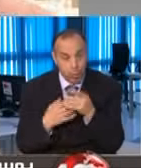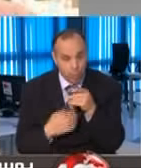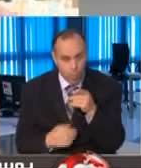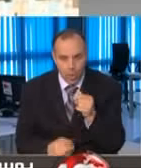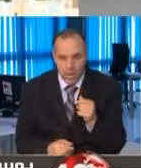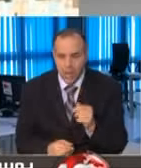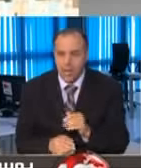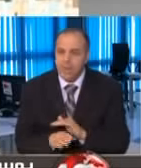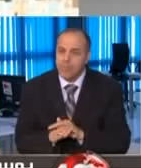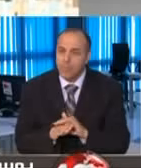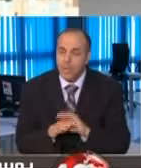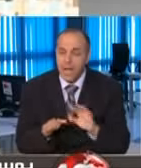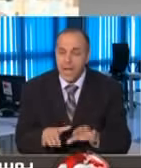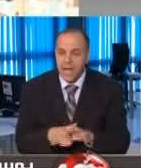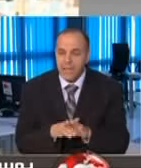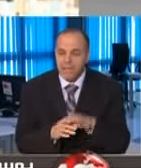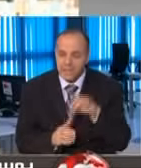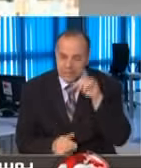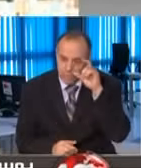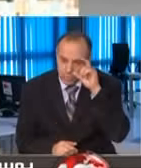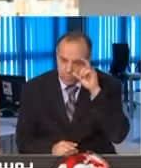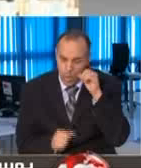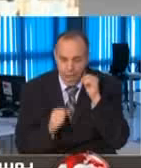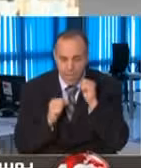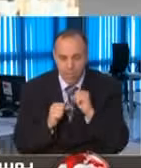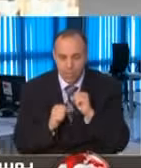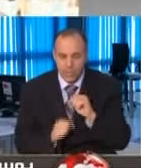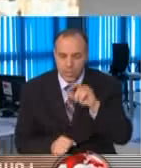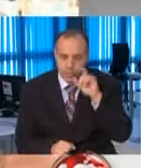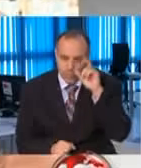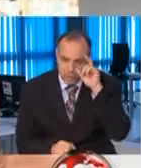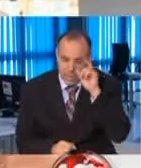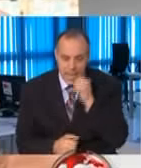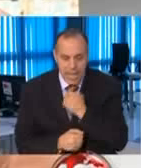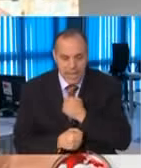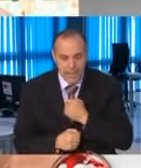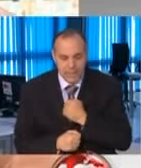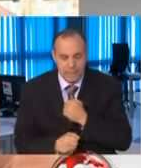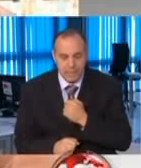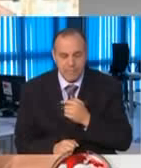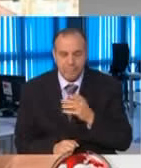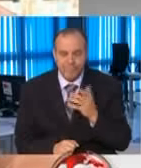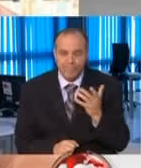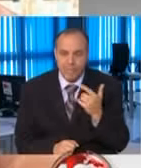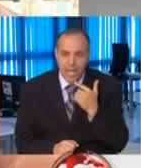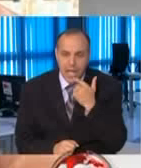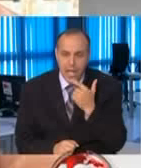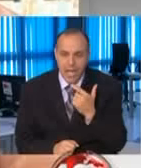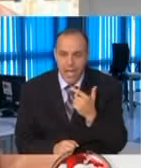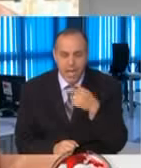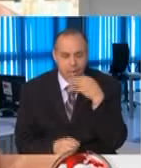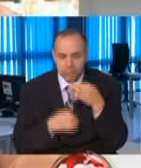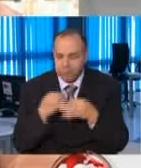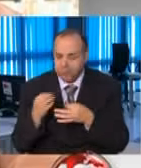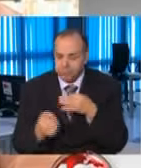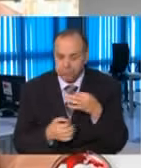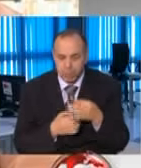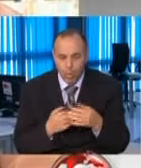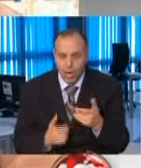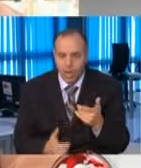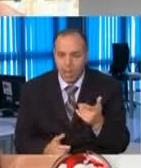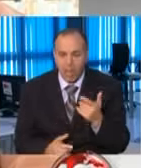في إطار احتفال سيدي بوزيد وثورة سيدي بوزيد، وللأسف والأسف الشديد ما نسمعه من خطابات اليوم